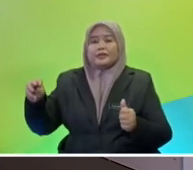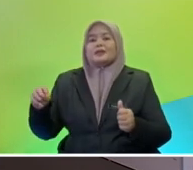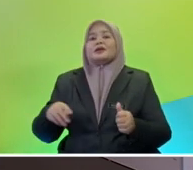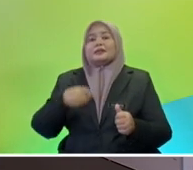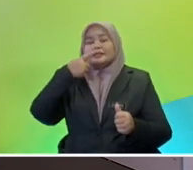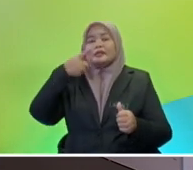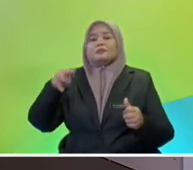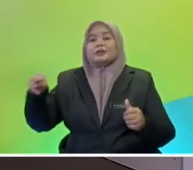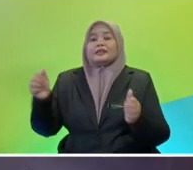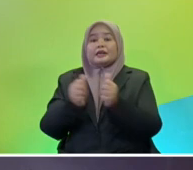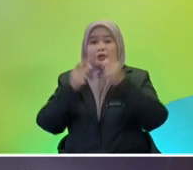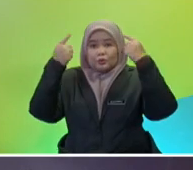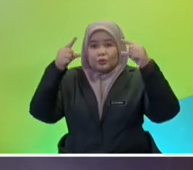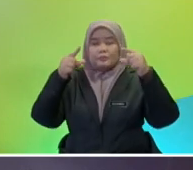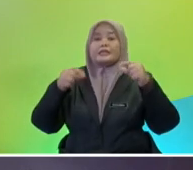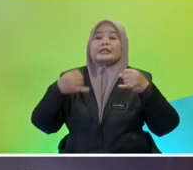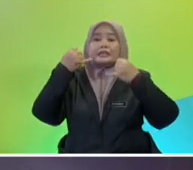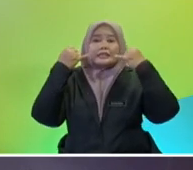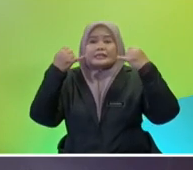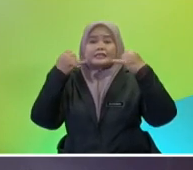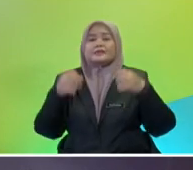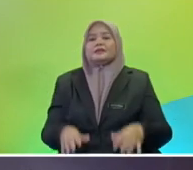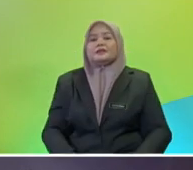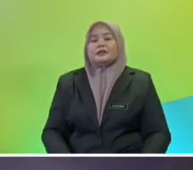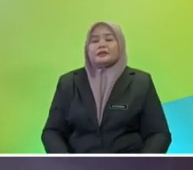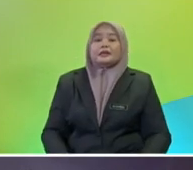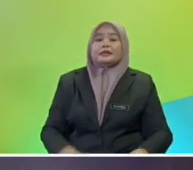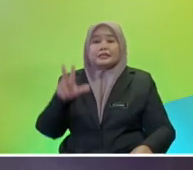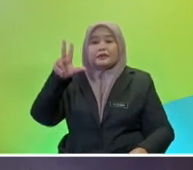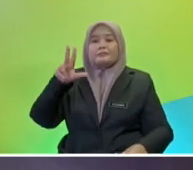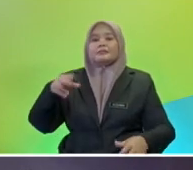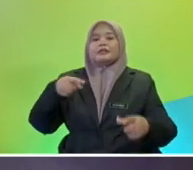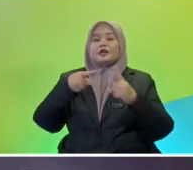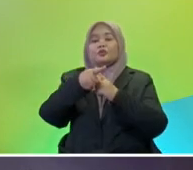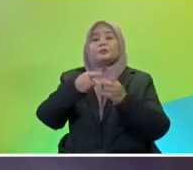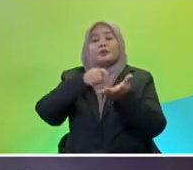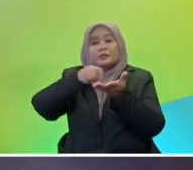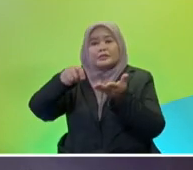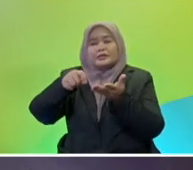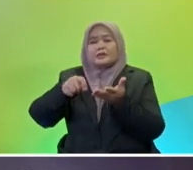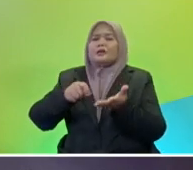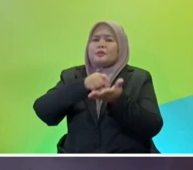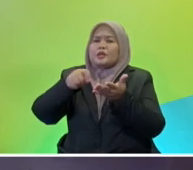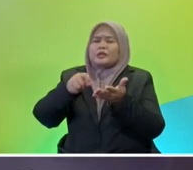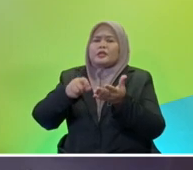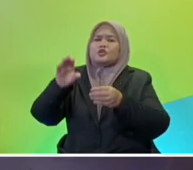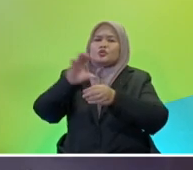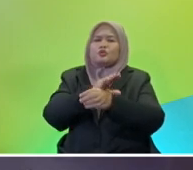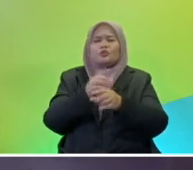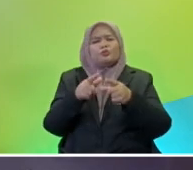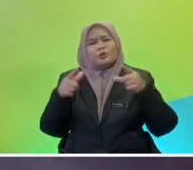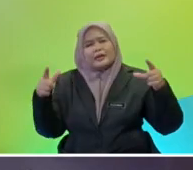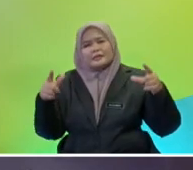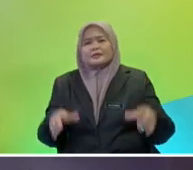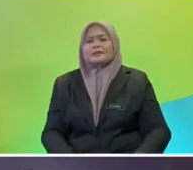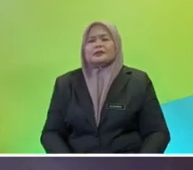guru ngajak usah sebut tadi bila ada interaksi dan yang ketiga melalui penulisan penulisan ini cukup luas jadi Aiman